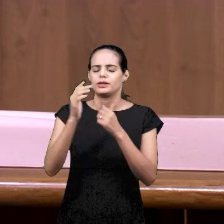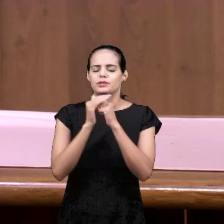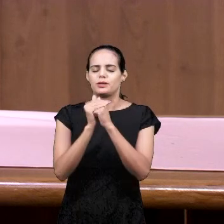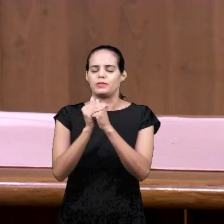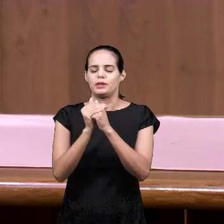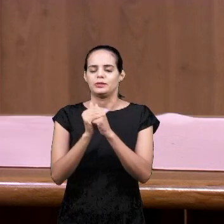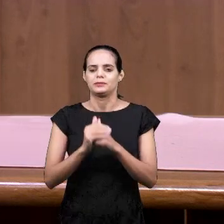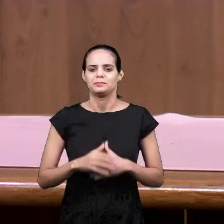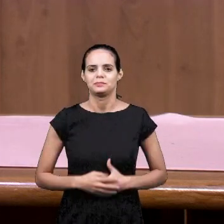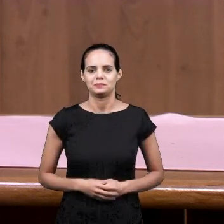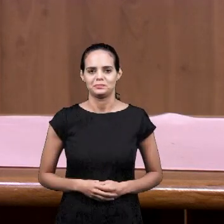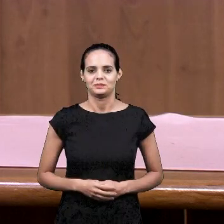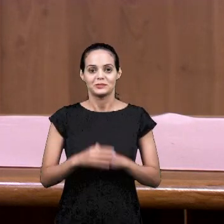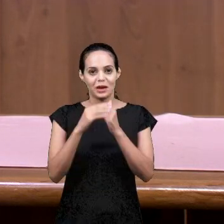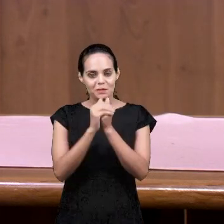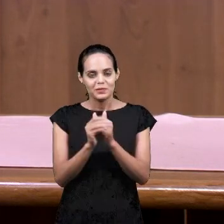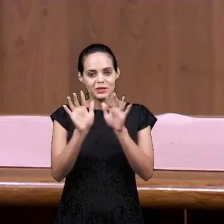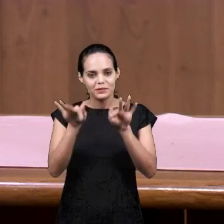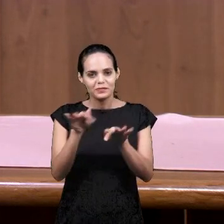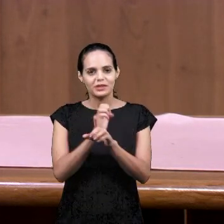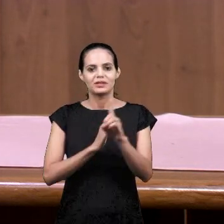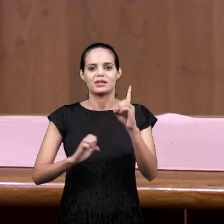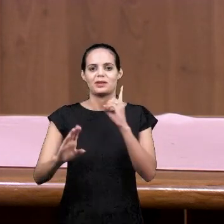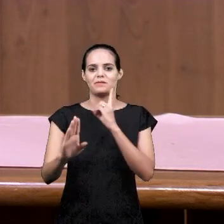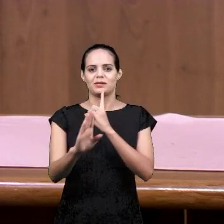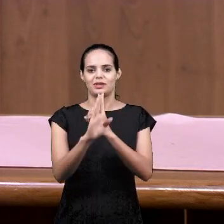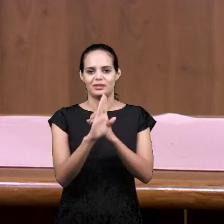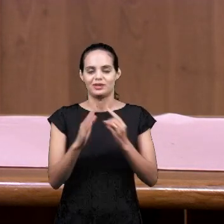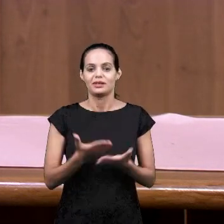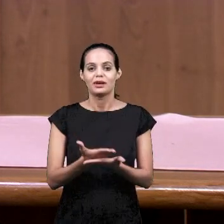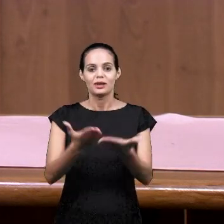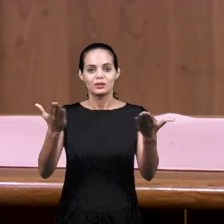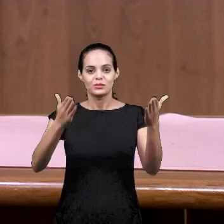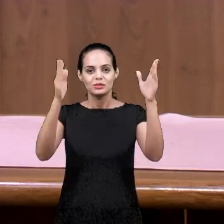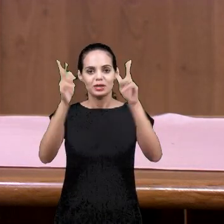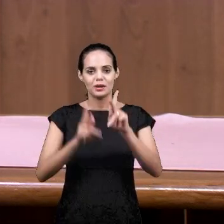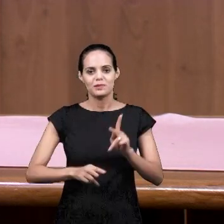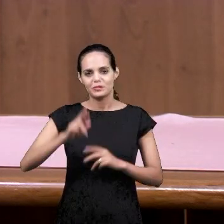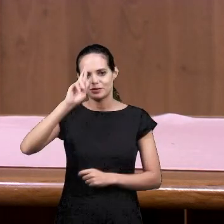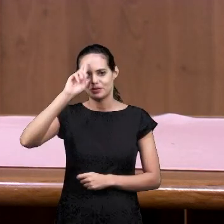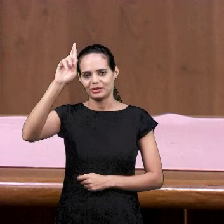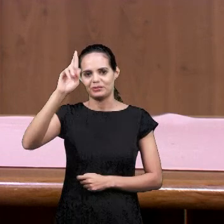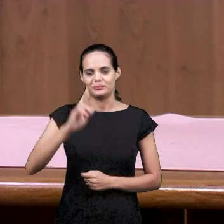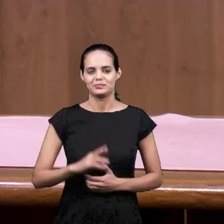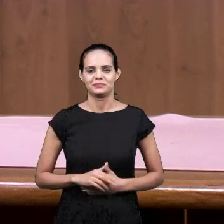Amen, mes frères. On arrive à la fin de notre école biblique dominicale. À tous, la paix du Seigneur.